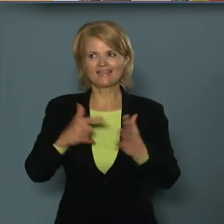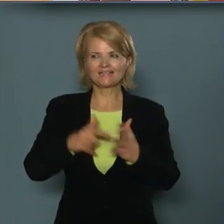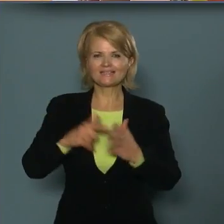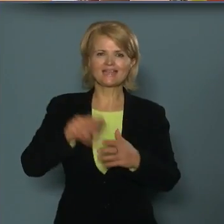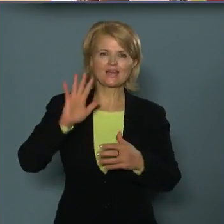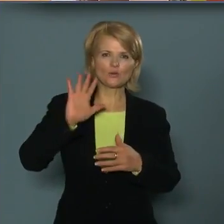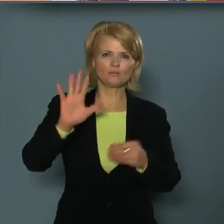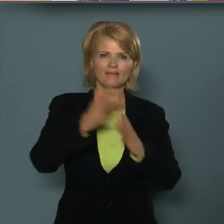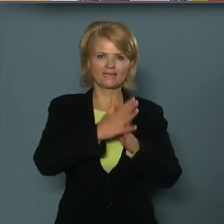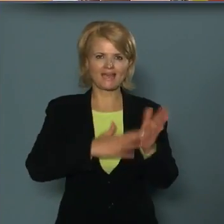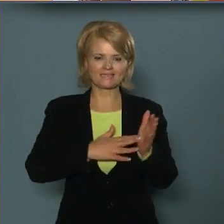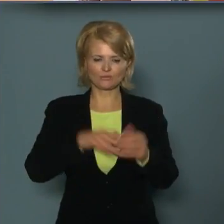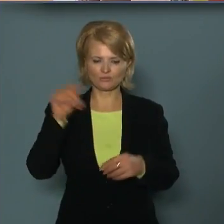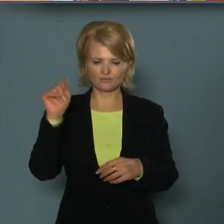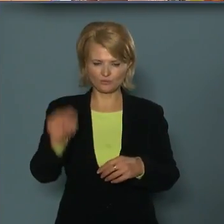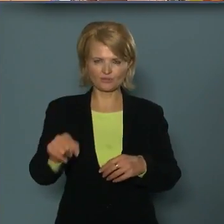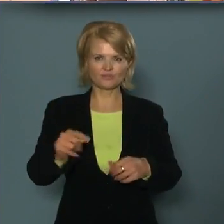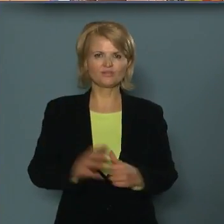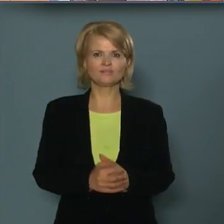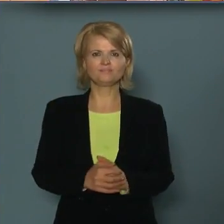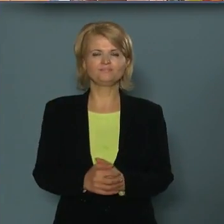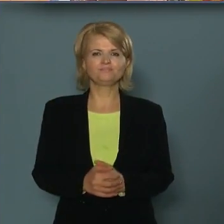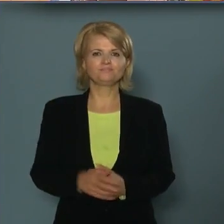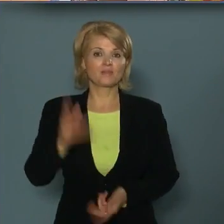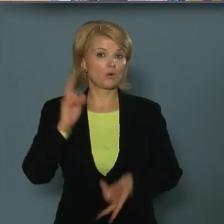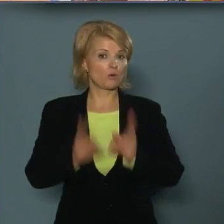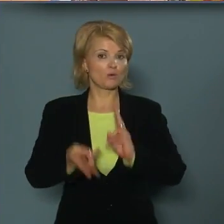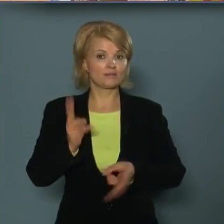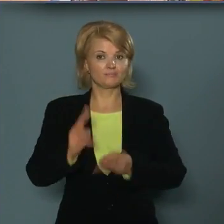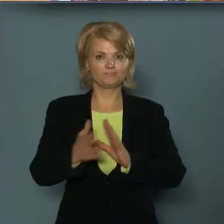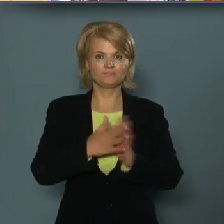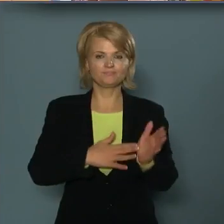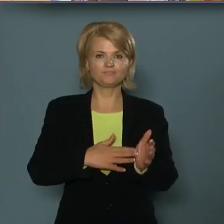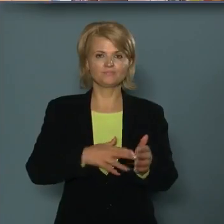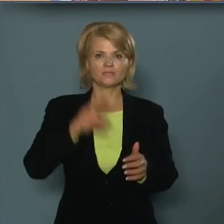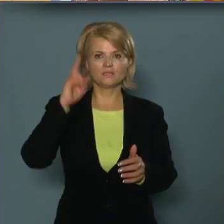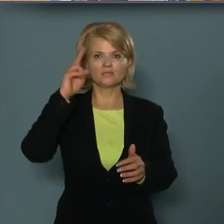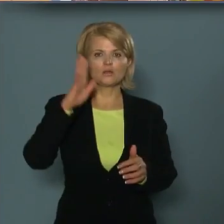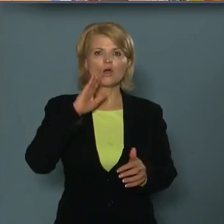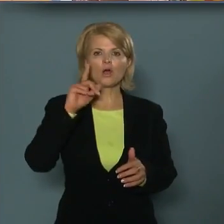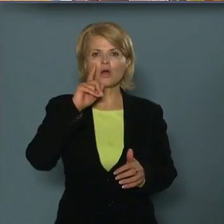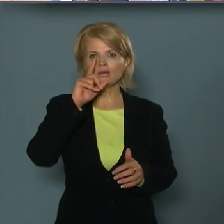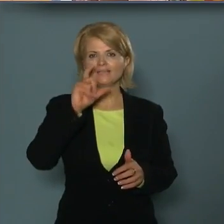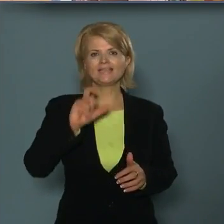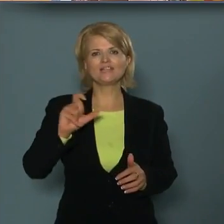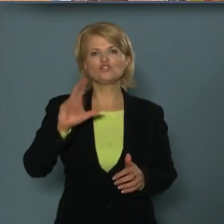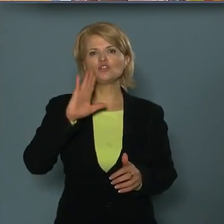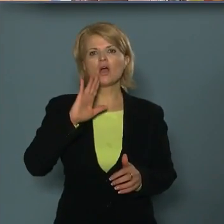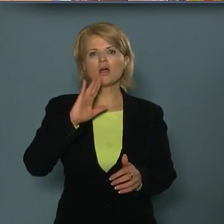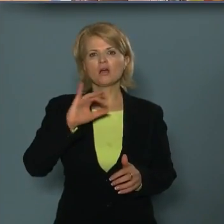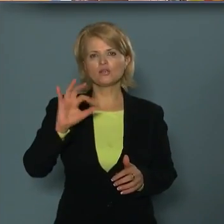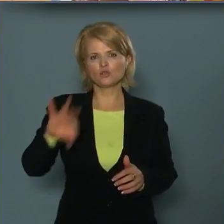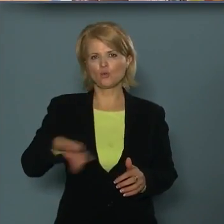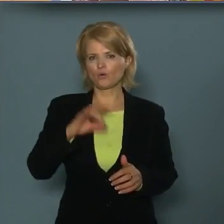2005-ben kezdődött ez a dolog, mégpedig úgy, hogy Kanizsa József, akit nem látok, hogy itt